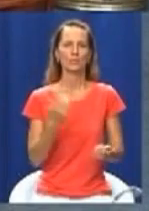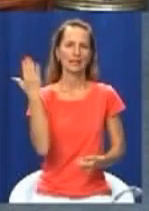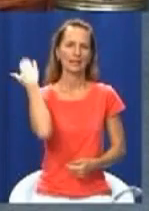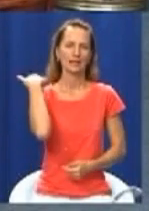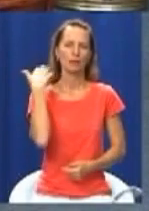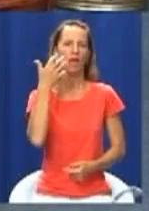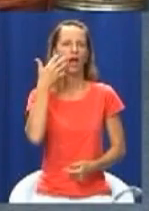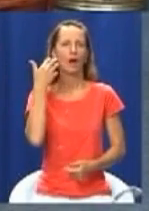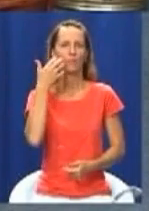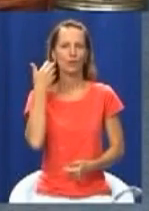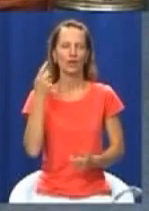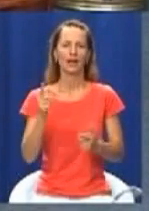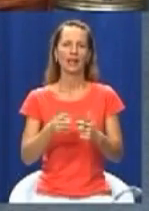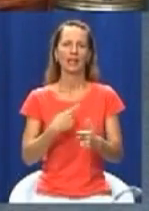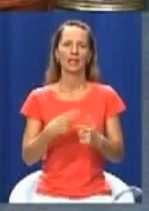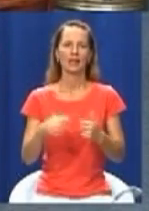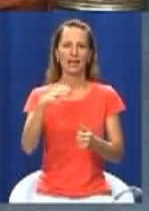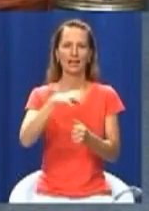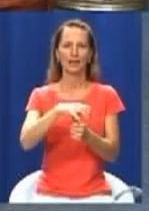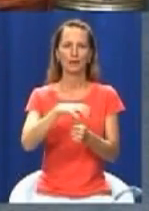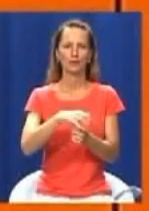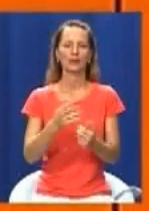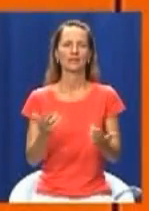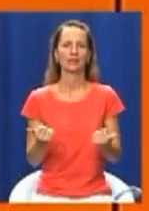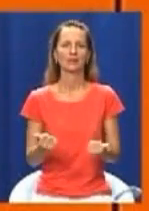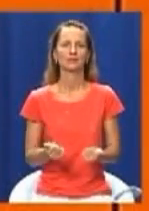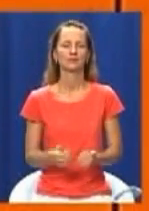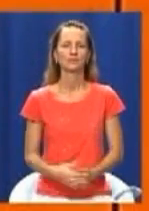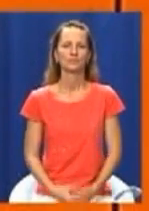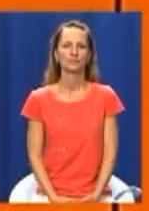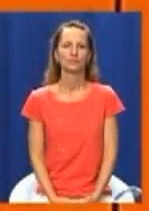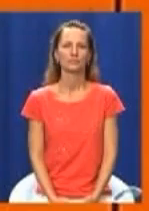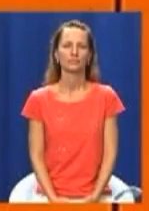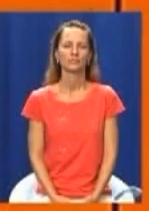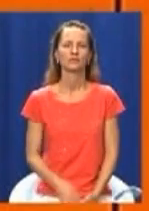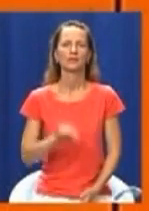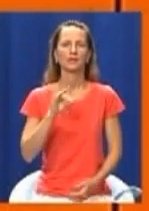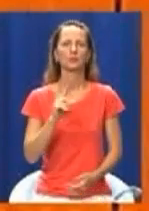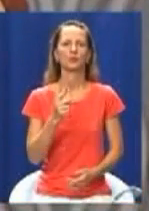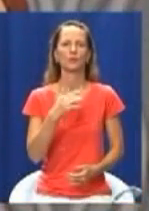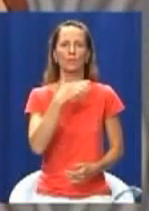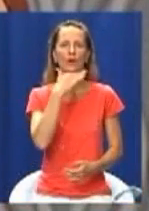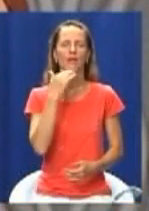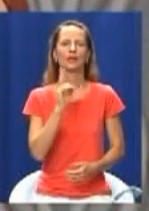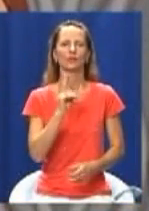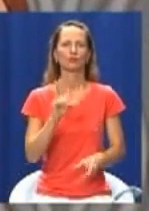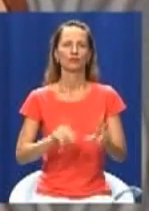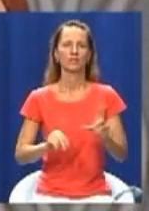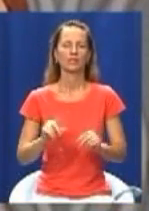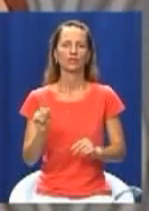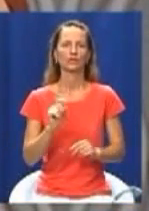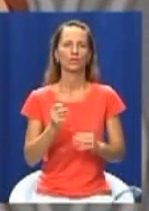спині яблука або якісь гриби. Так? Так. І чомусь багато хто вважає,